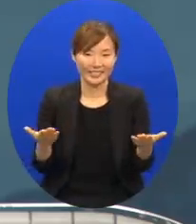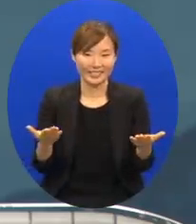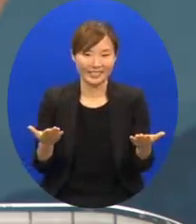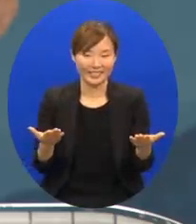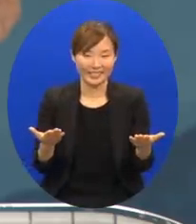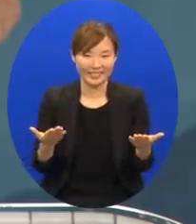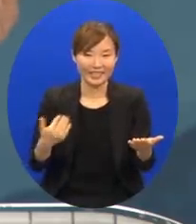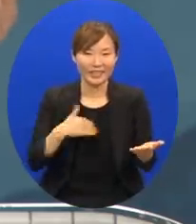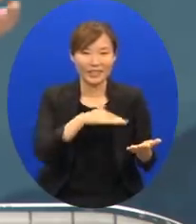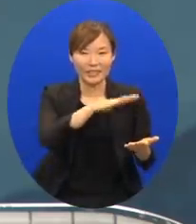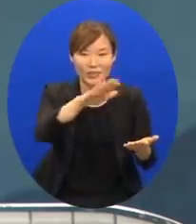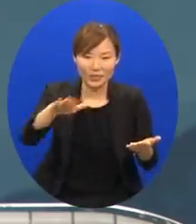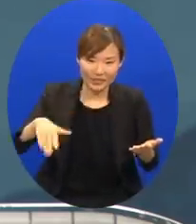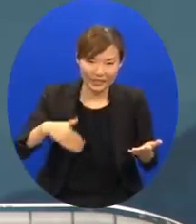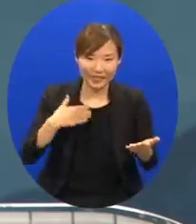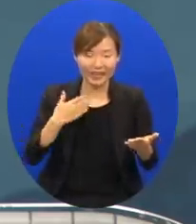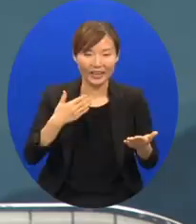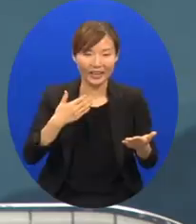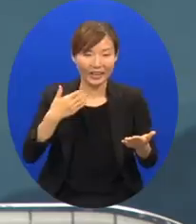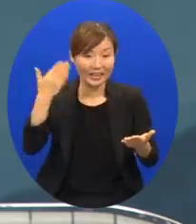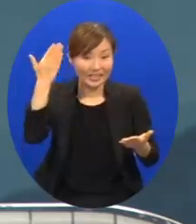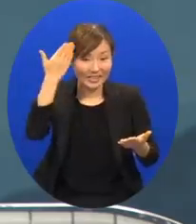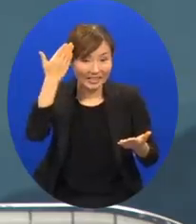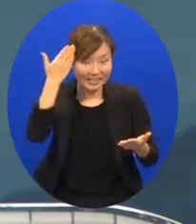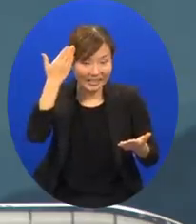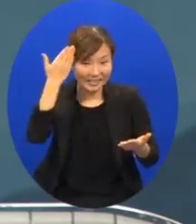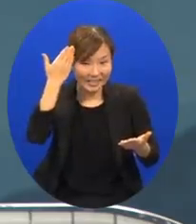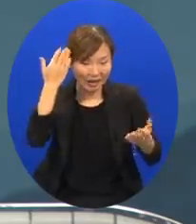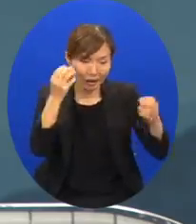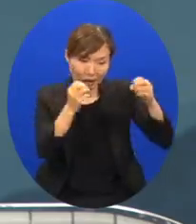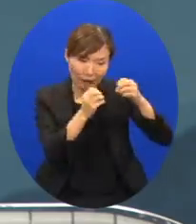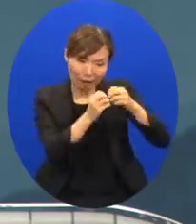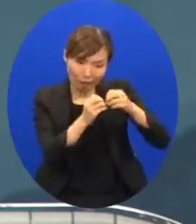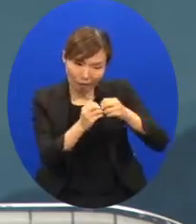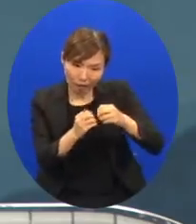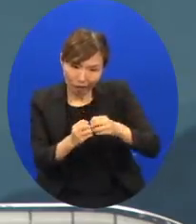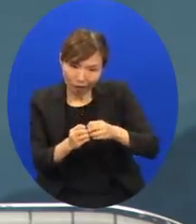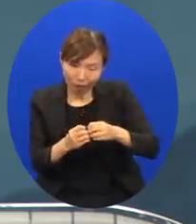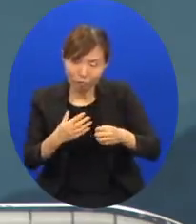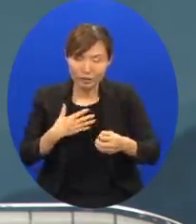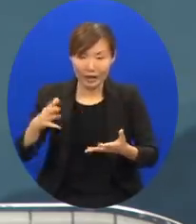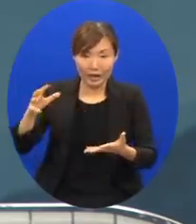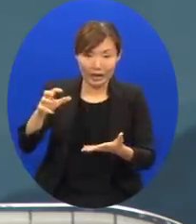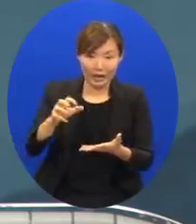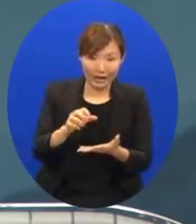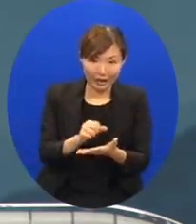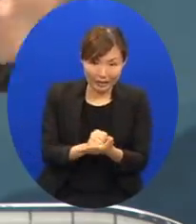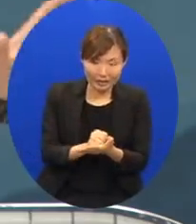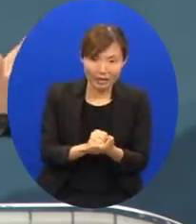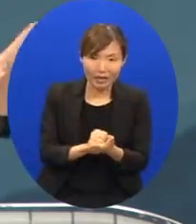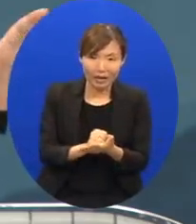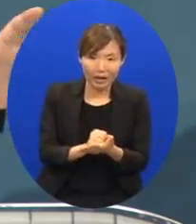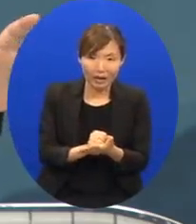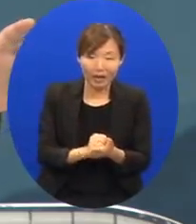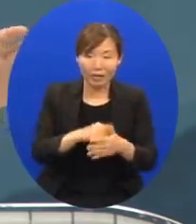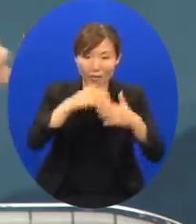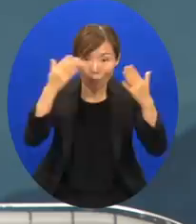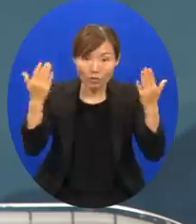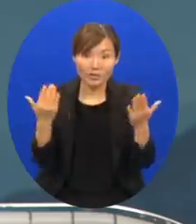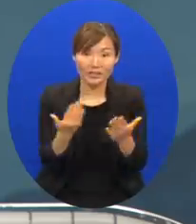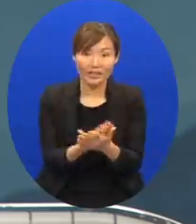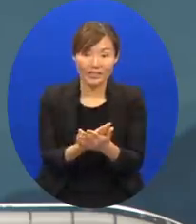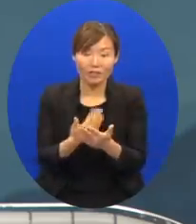우리의 가문이나 우리가 가지고 있는 능력이나 우리가 가지고 있는 소유 사실 아무것도 아니며